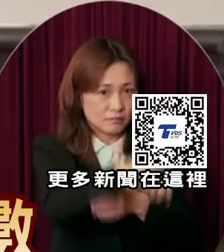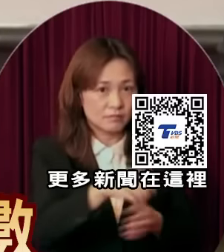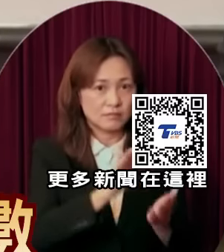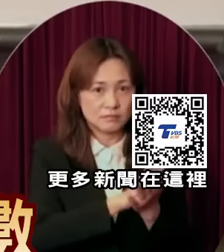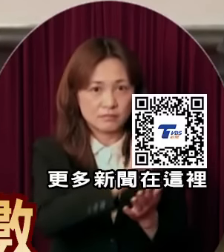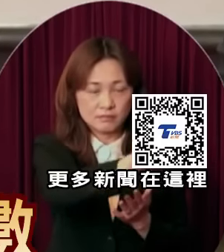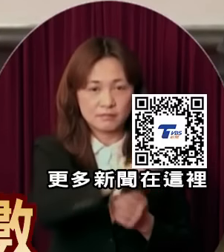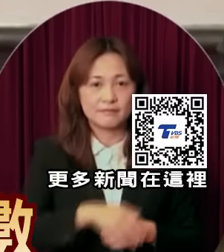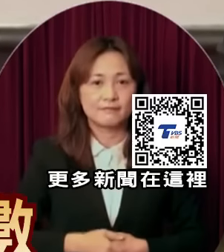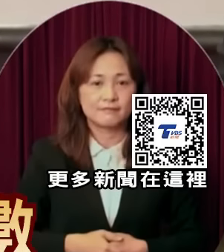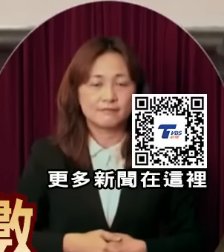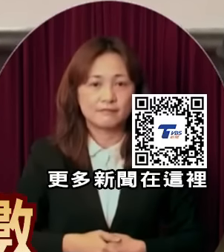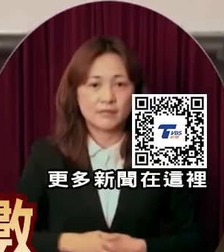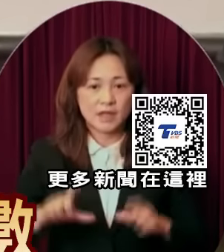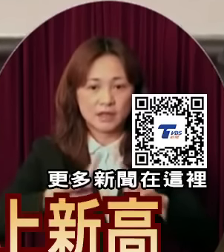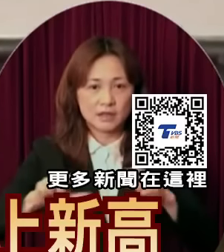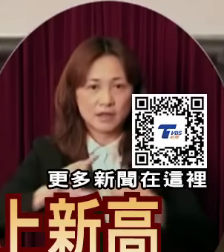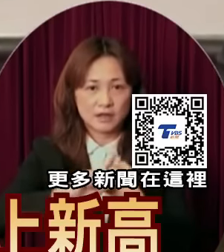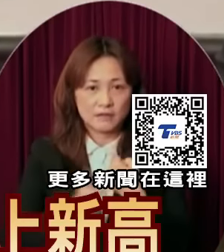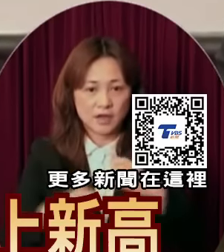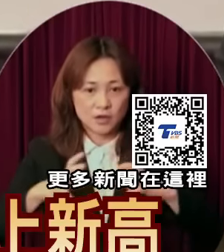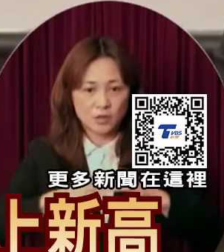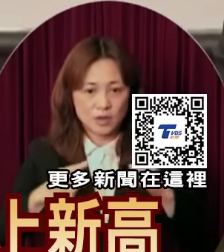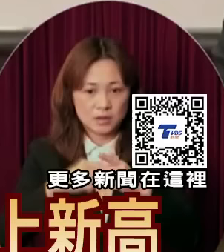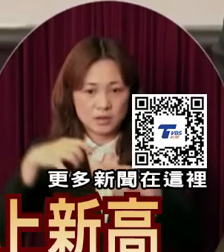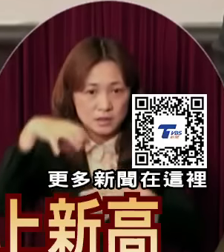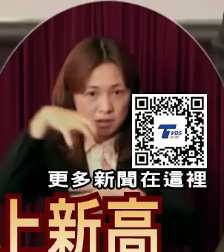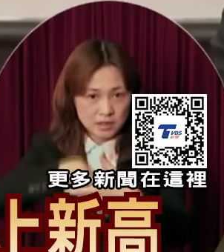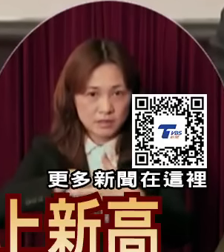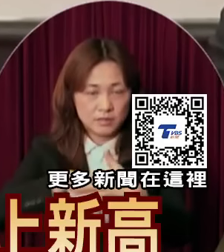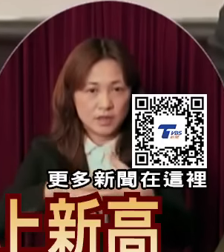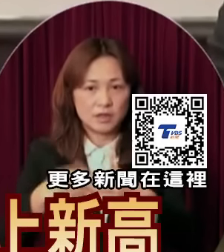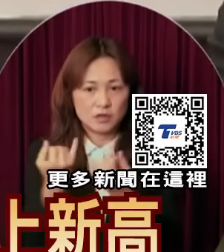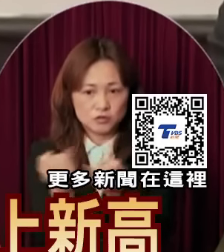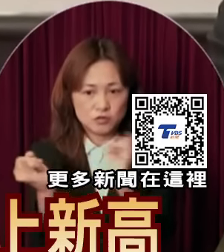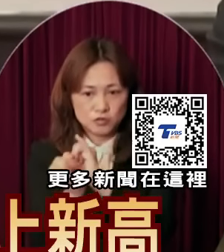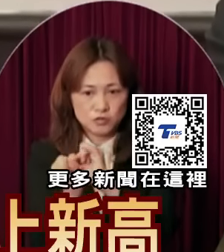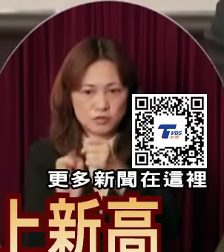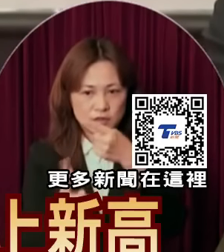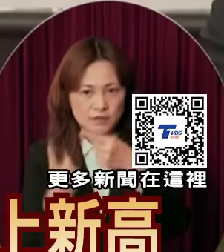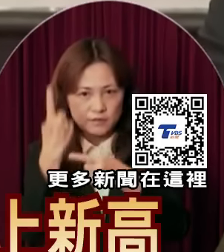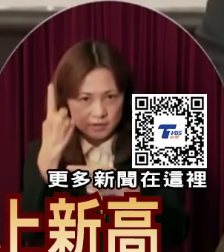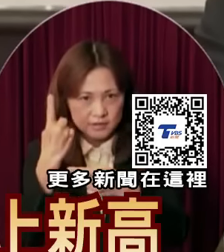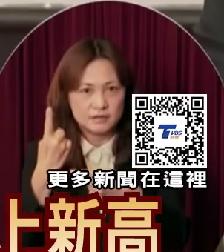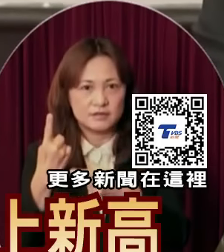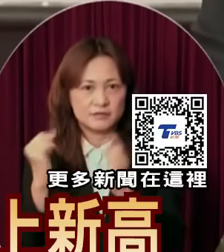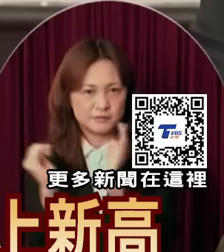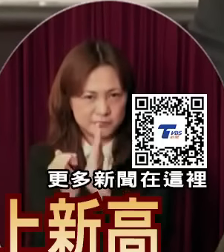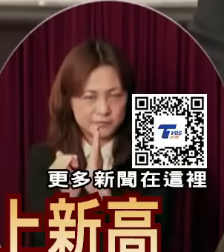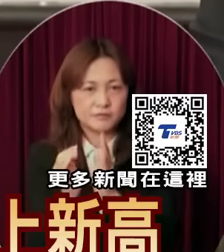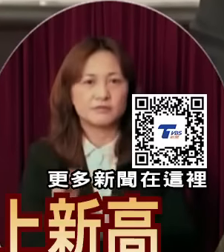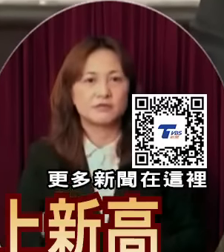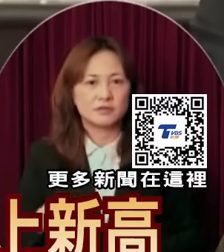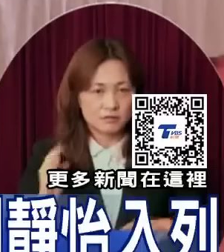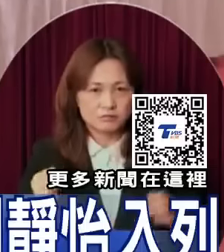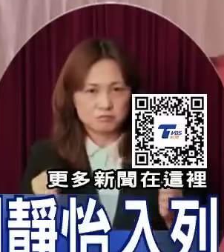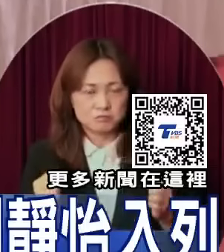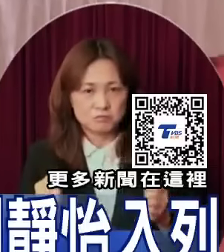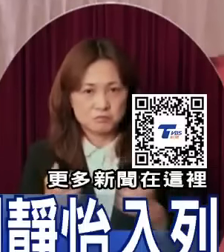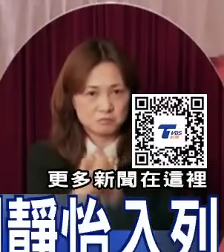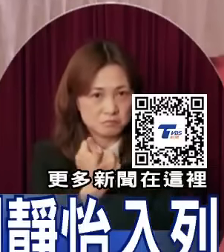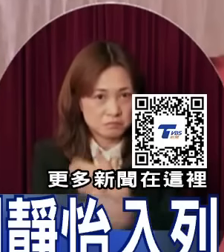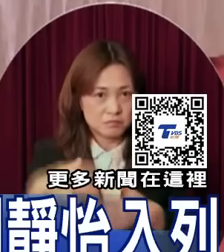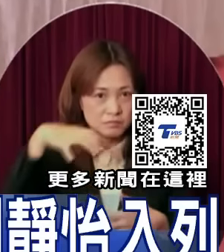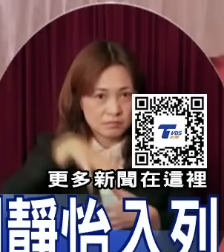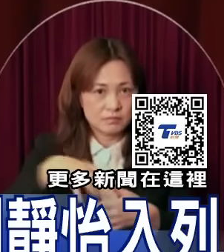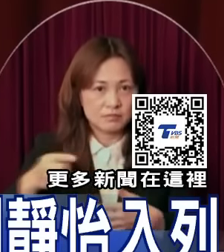中的女性人数将接近一半，比例也将达到史上新高。 总统府